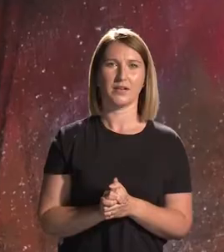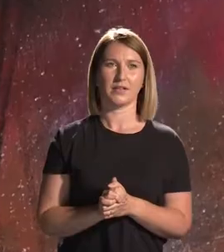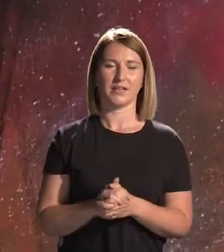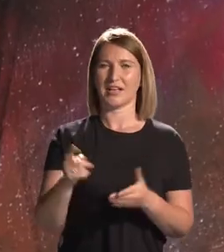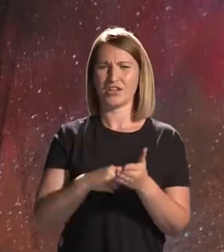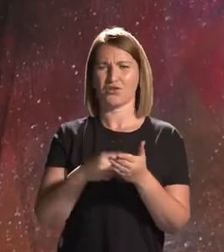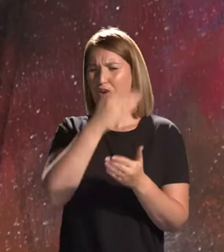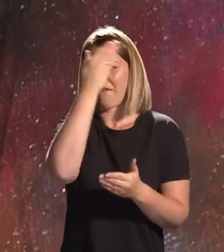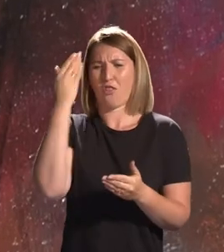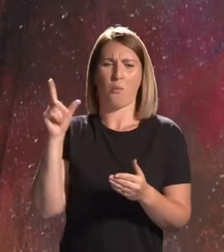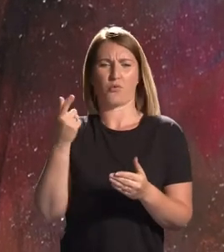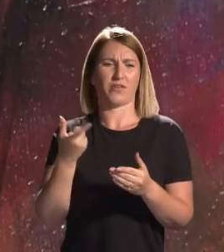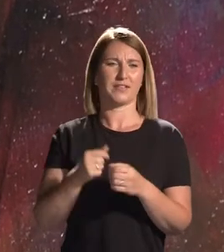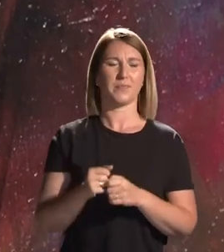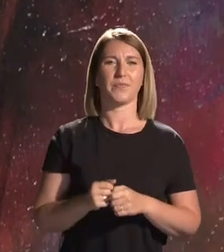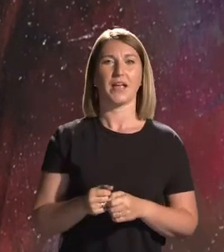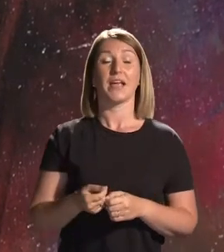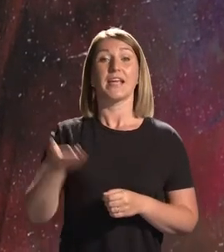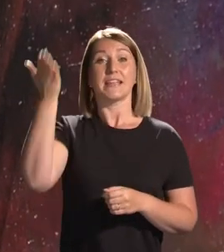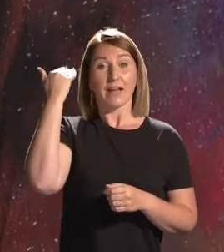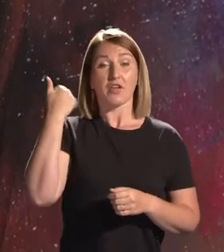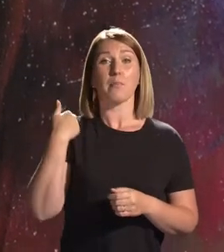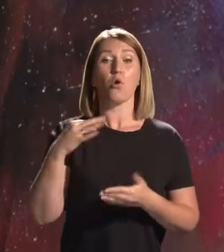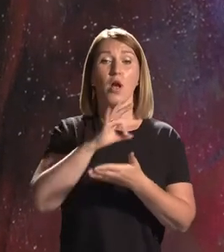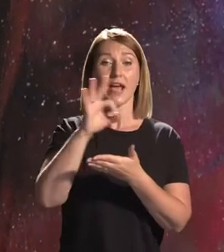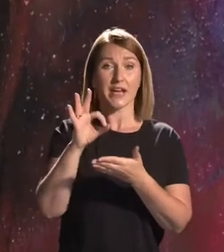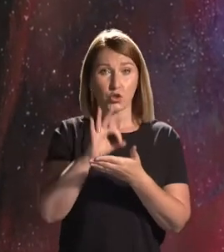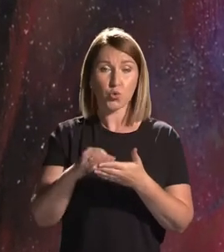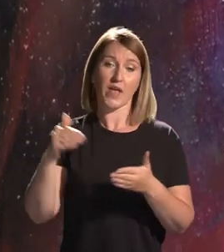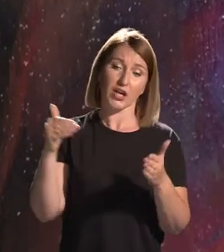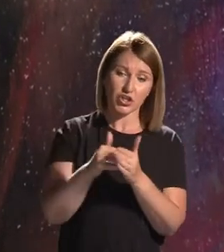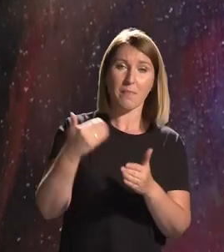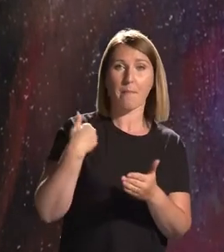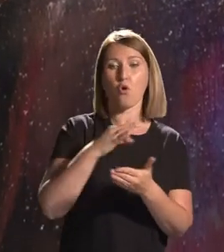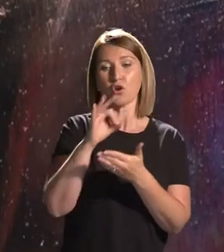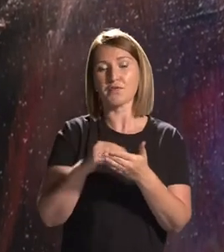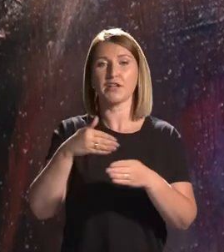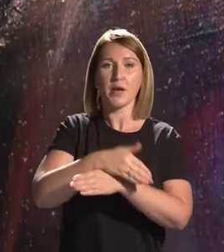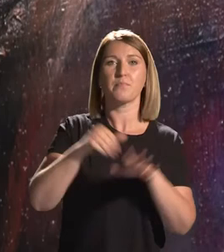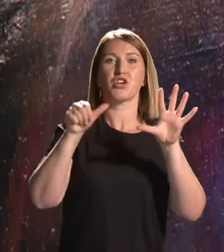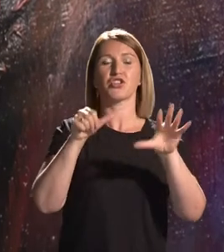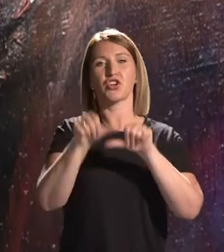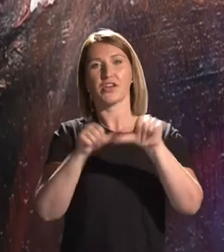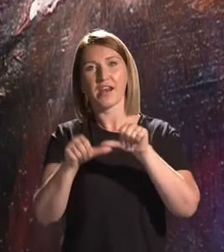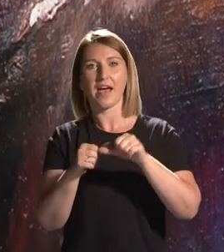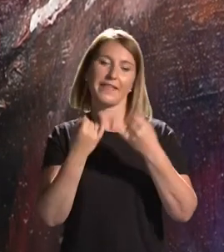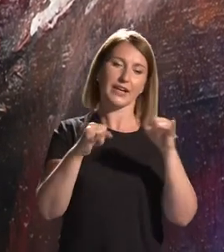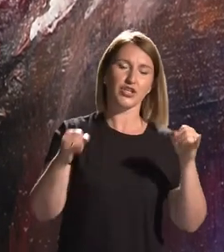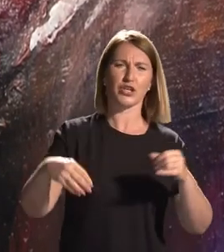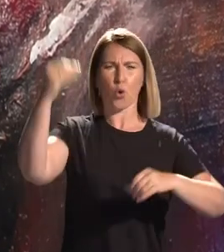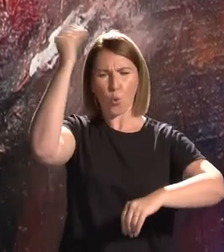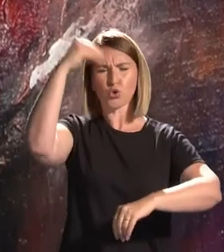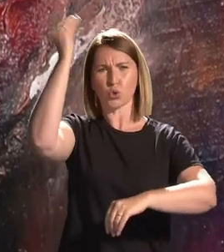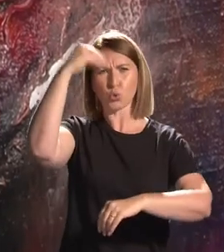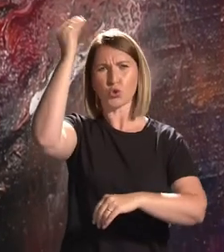a kiedy był rysunek, trzeba było 6 lat rysować, trzeba było po prostu malować normalnie inne łaciny i się uczyć.